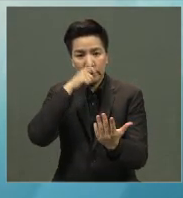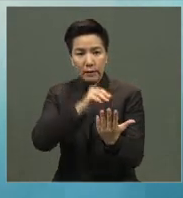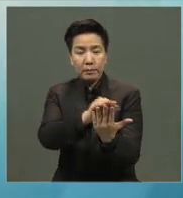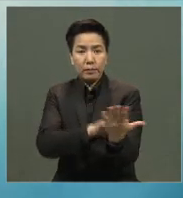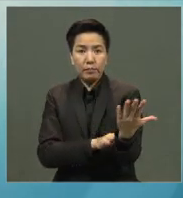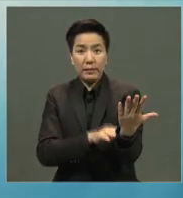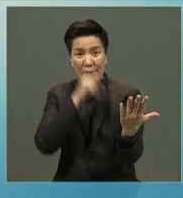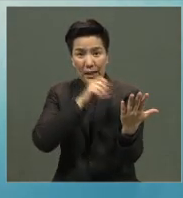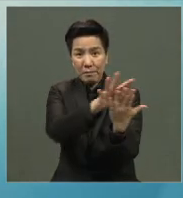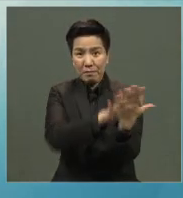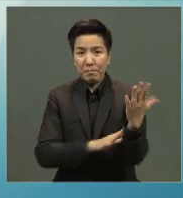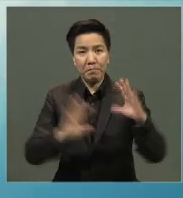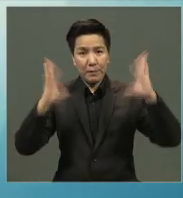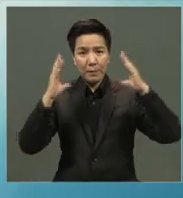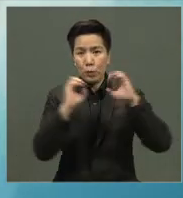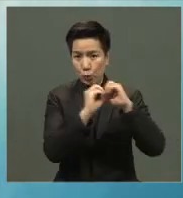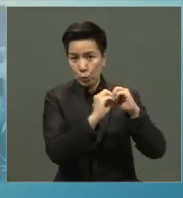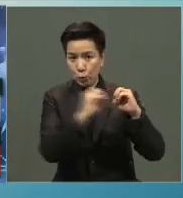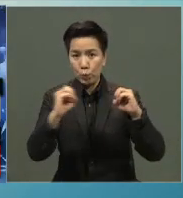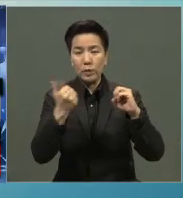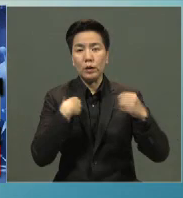รายนะครับเดี๋ยวรายละเอียดผมจะแจ้งให้ทราบอีกทีนึงและการติดเชื้อภายในประเทศยังเป็น0ต่อเนื่องมาอีกวันนึงนะครับทำให้ตัวเลขสะสมยืนยันไปอยู่ที่